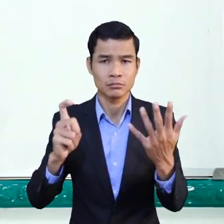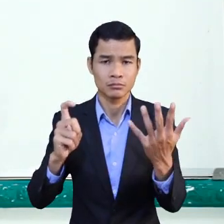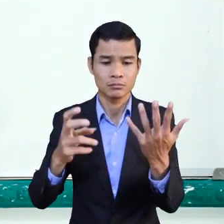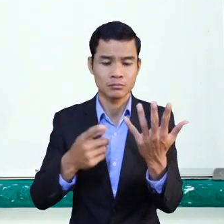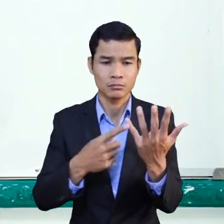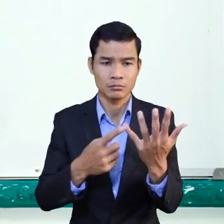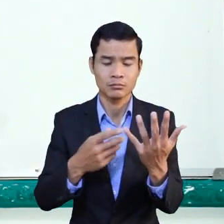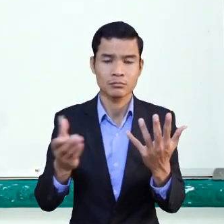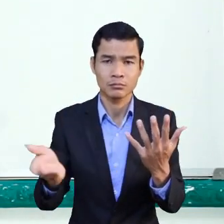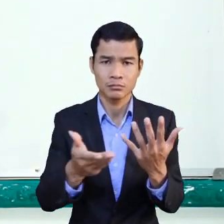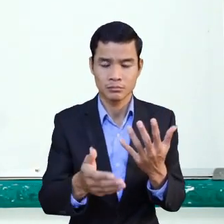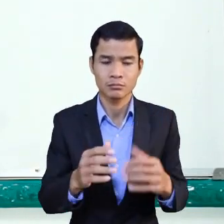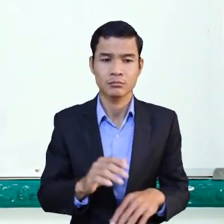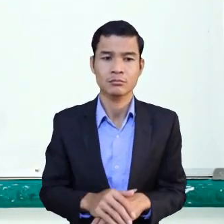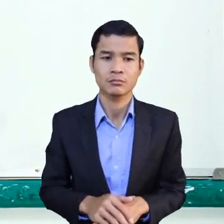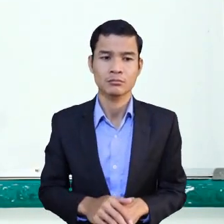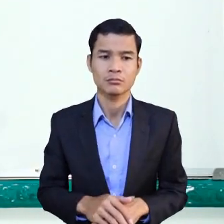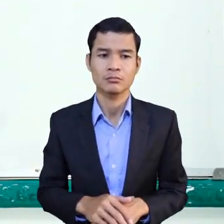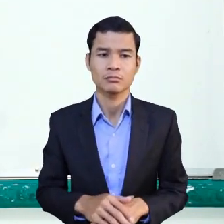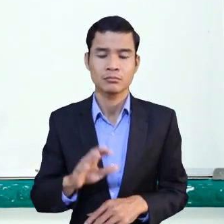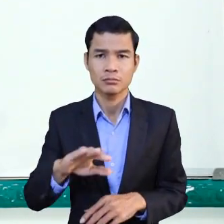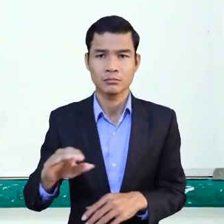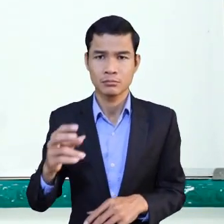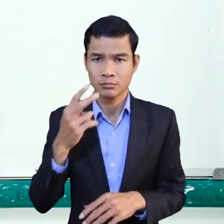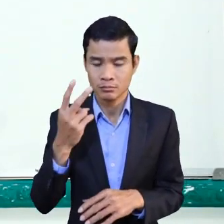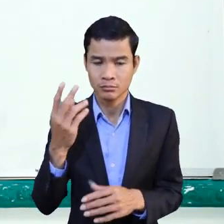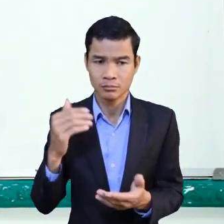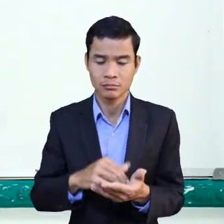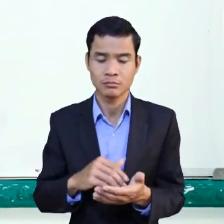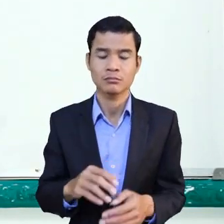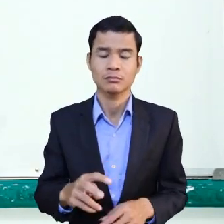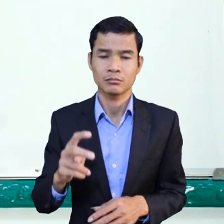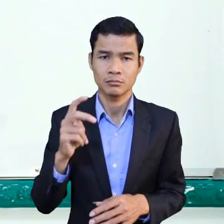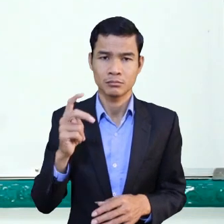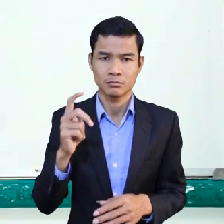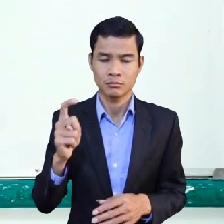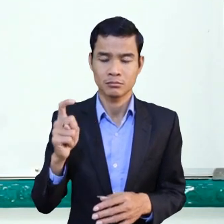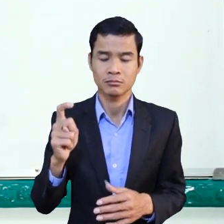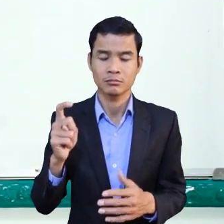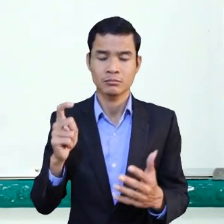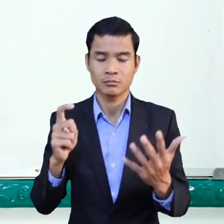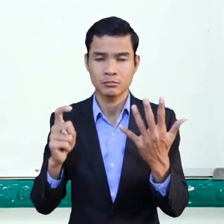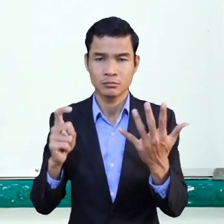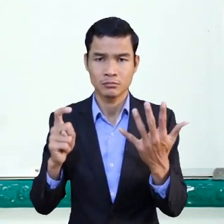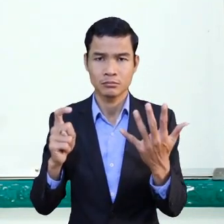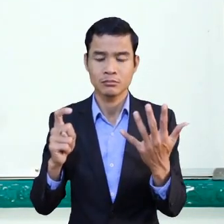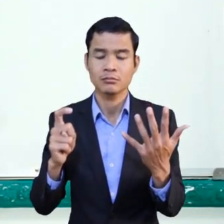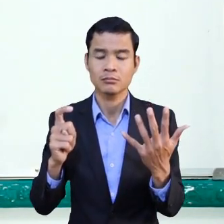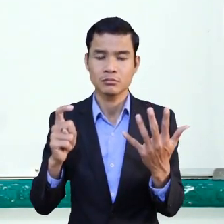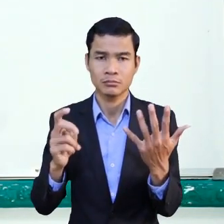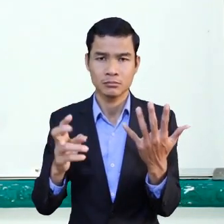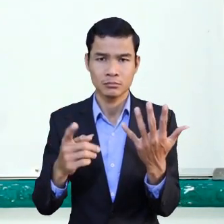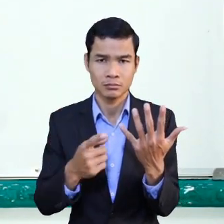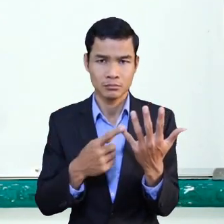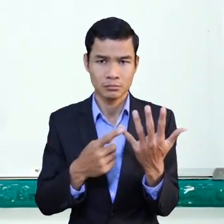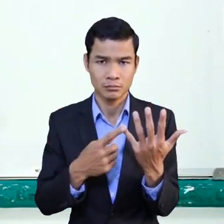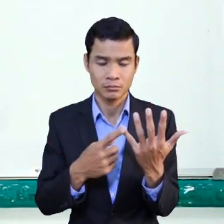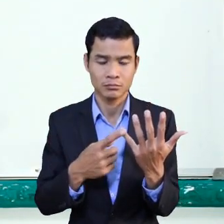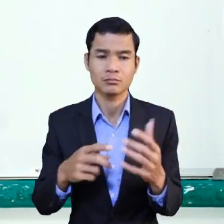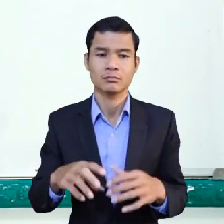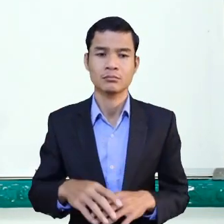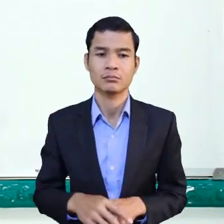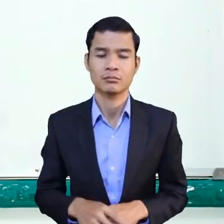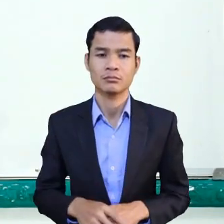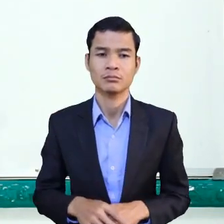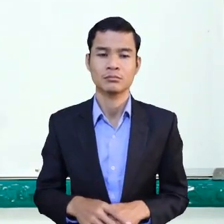ស្រៈអេកូនស្ដាប់ម្ដងទៀតខេគឺមានអក្សរខនិងស្រៈ